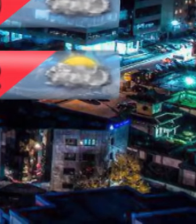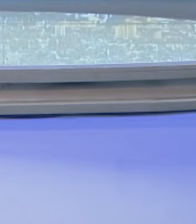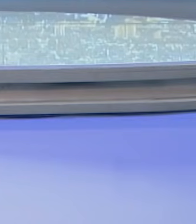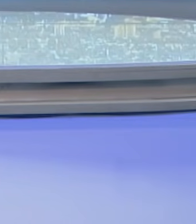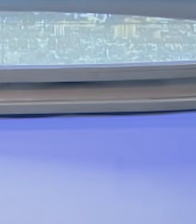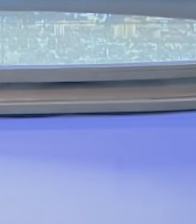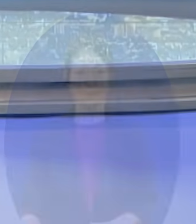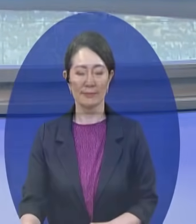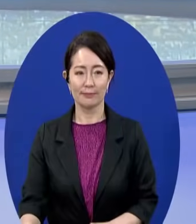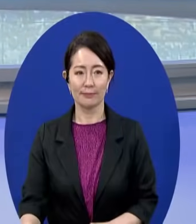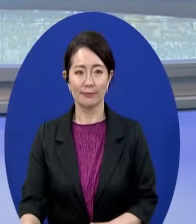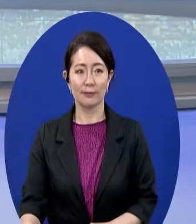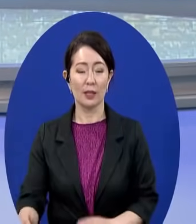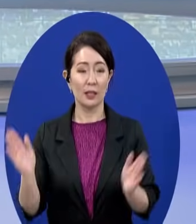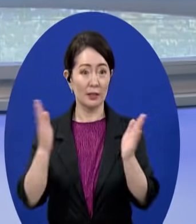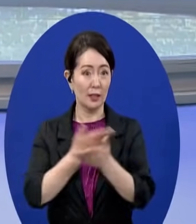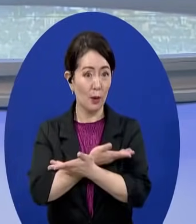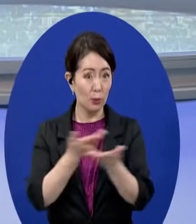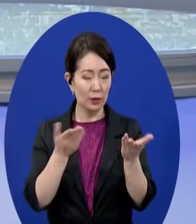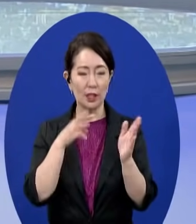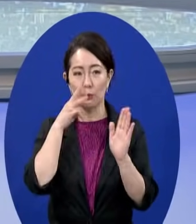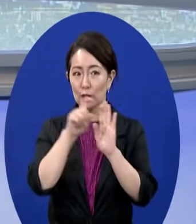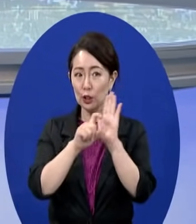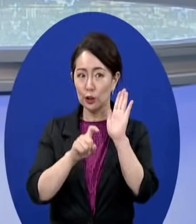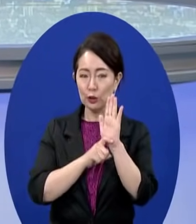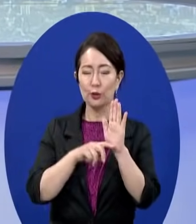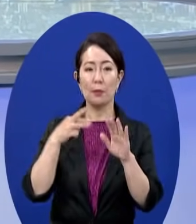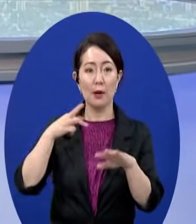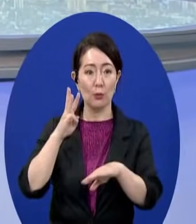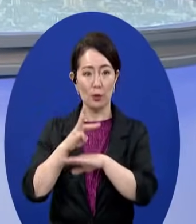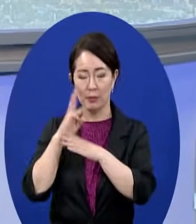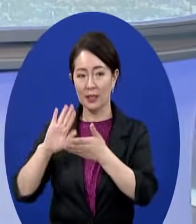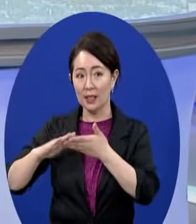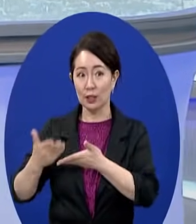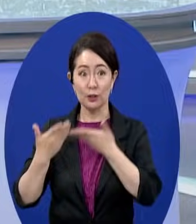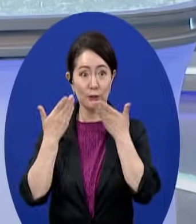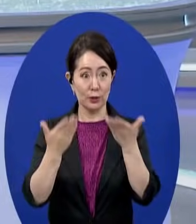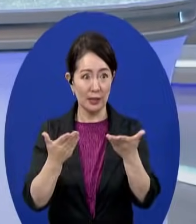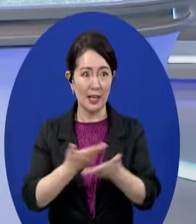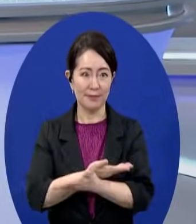Ирэх үзэгчдээ бид та бүхэнд цагийн үрд мэдээллийн хөтөлбөрийн мегамар гарагийн дугаараа хүргэлээ.